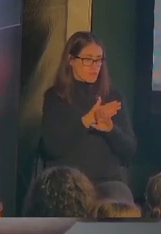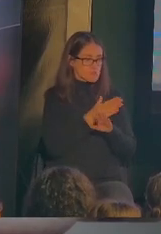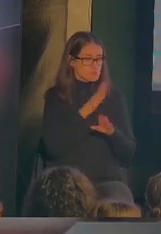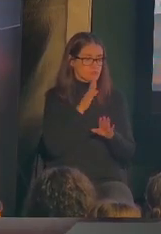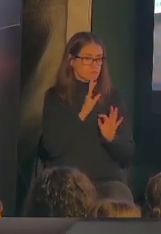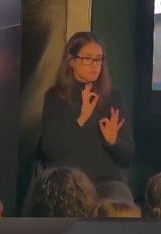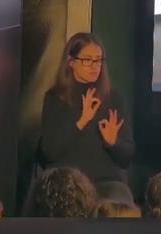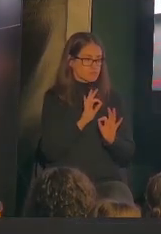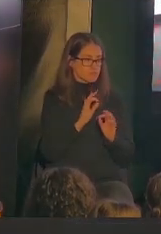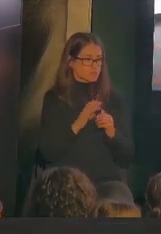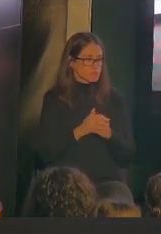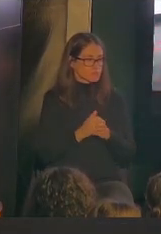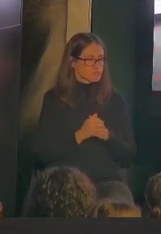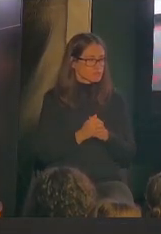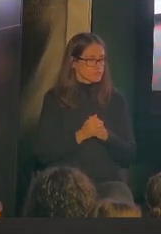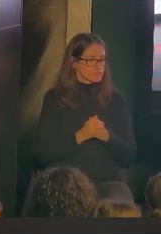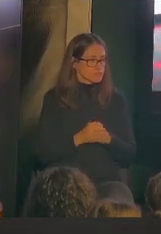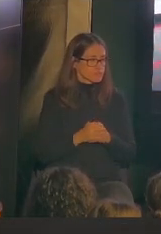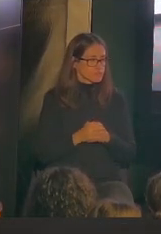problema.